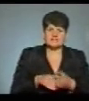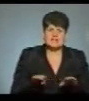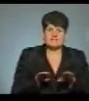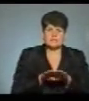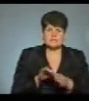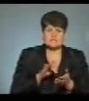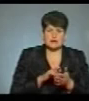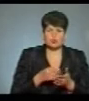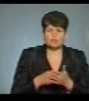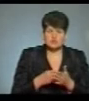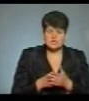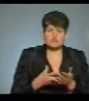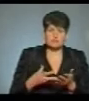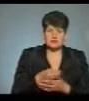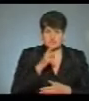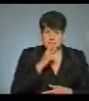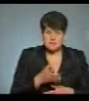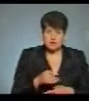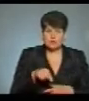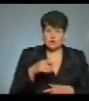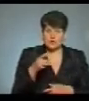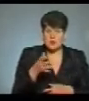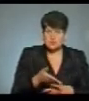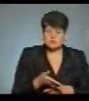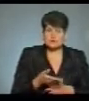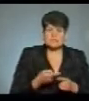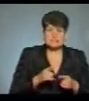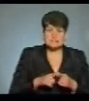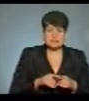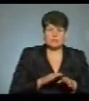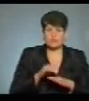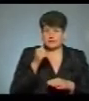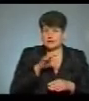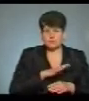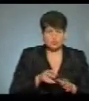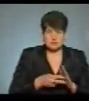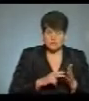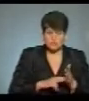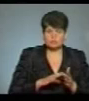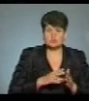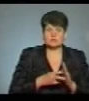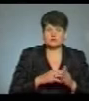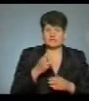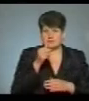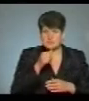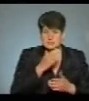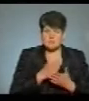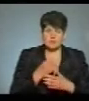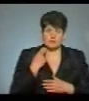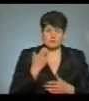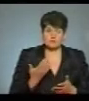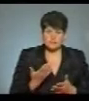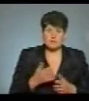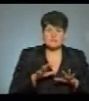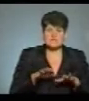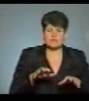бюджету. Тим чином виплачувалася заробітна плата. Того разу це на цілий рік не було розплановано, було заплановано 3 місяці. Маємо таку заборгованість.